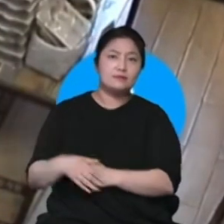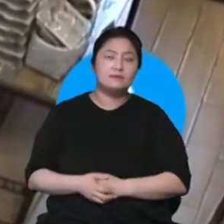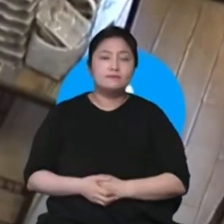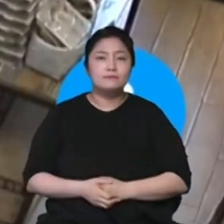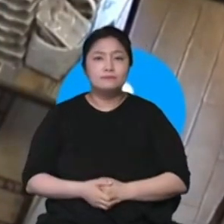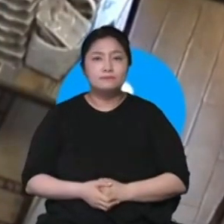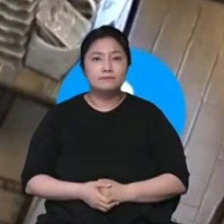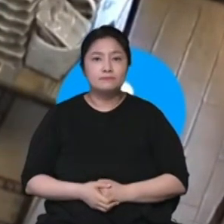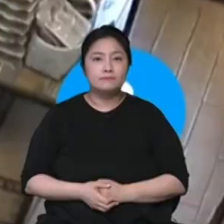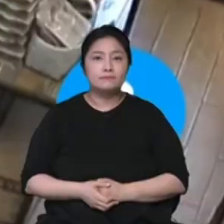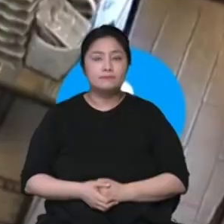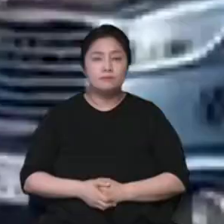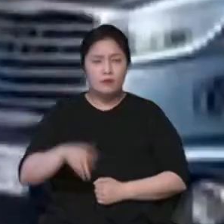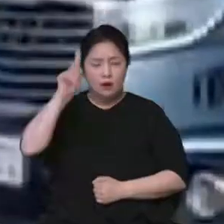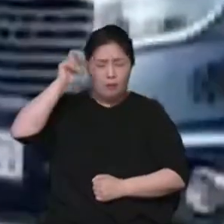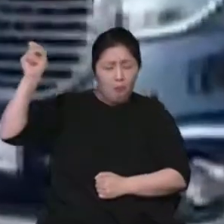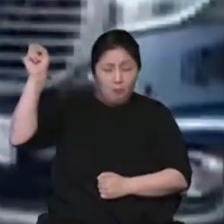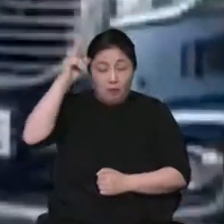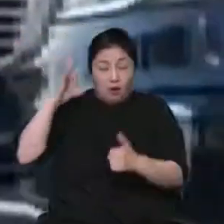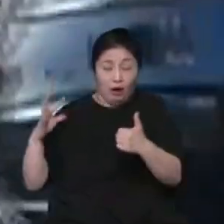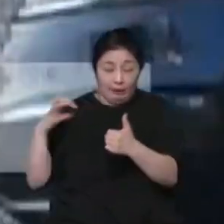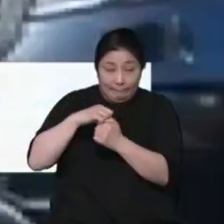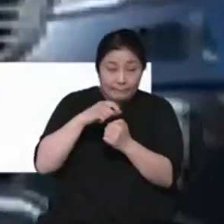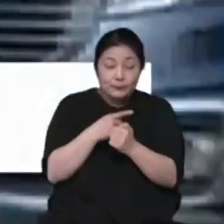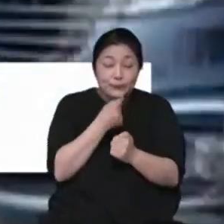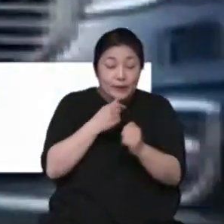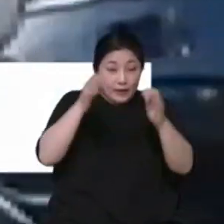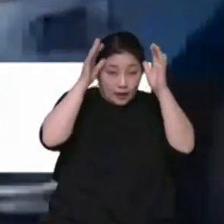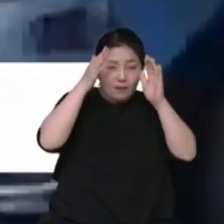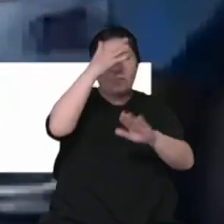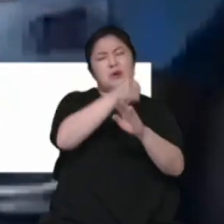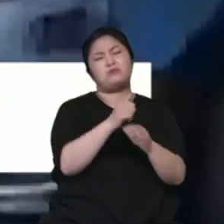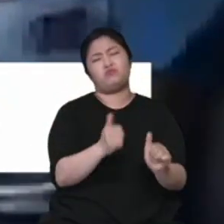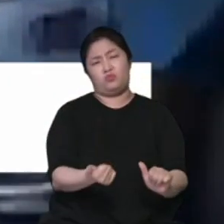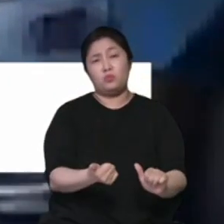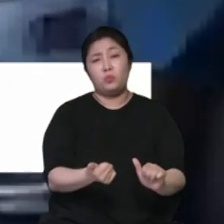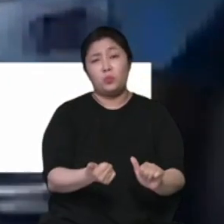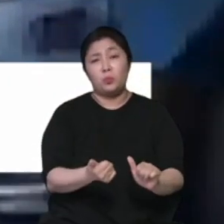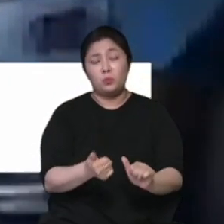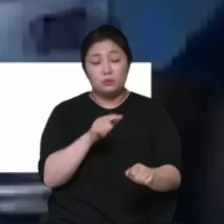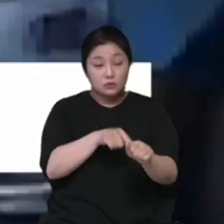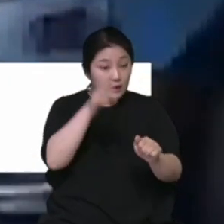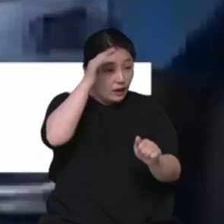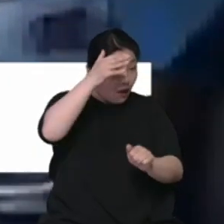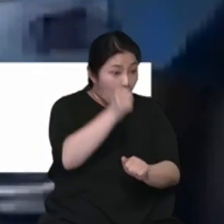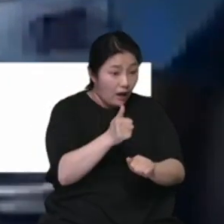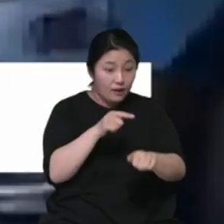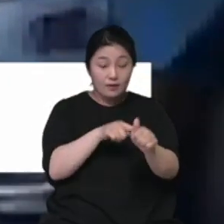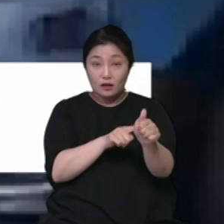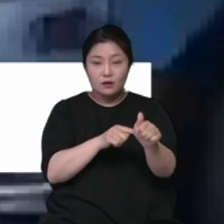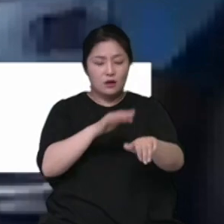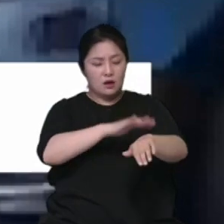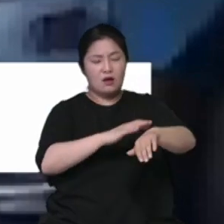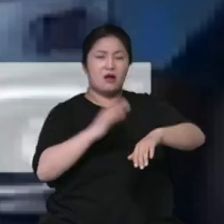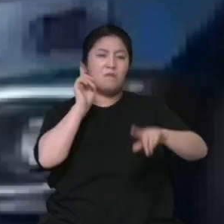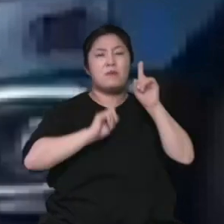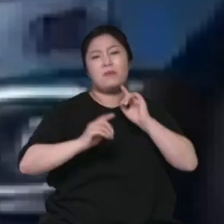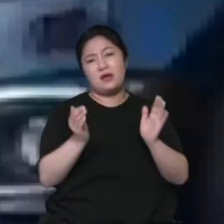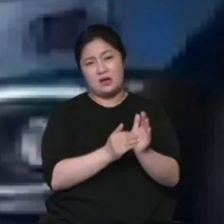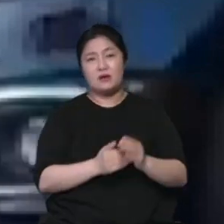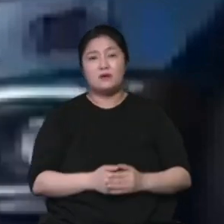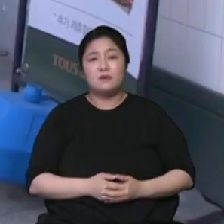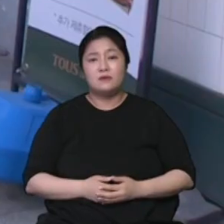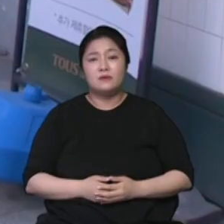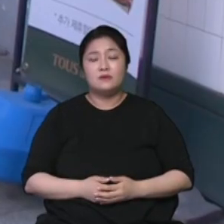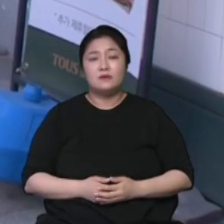상태였습니다. 갑작스러운 습격을 받은 소형견은 결국 죽었고 소형견 견주 A씨는 손목에 부상을